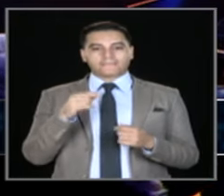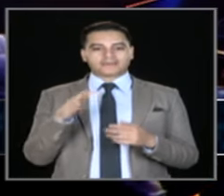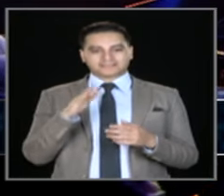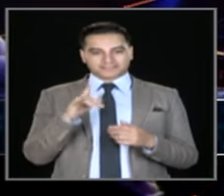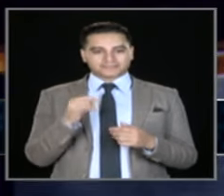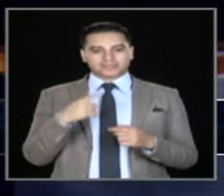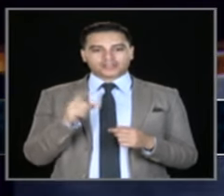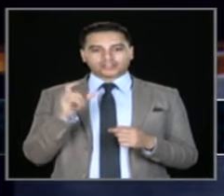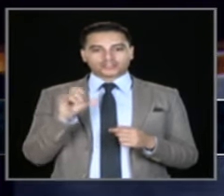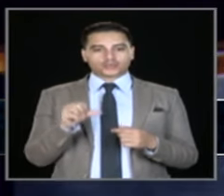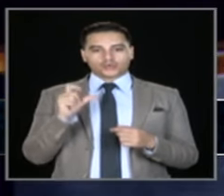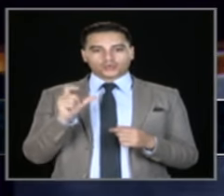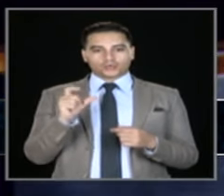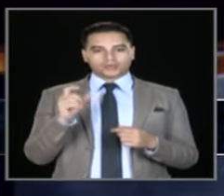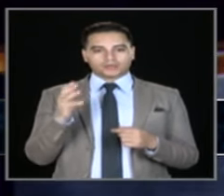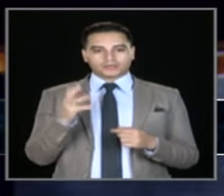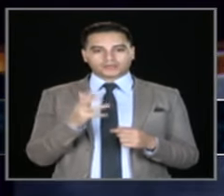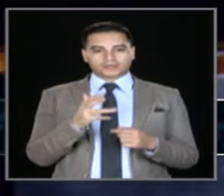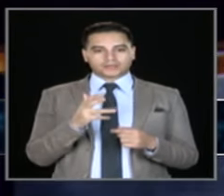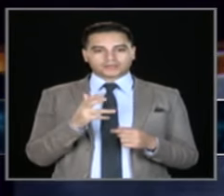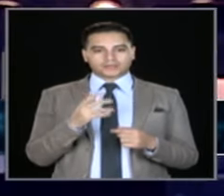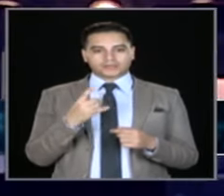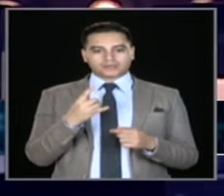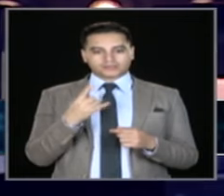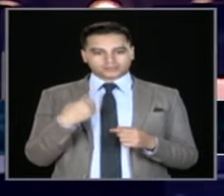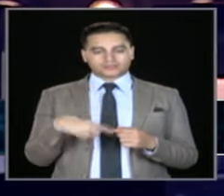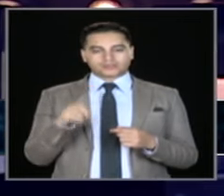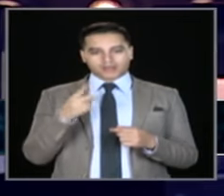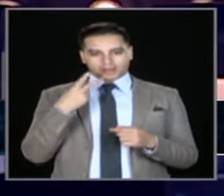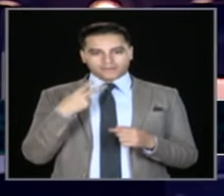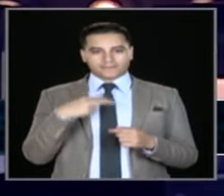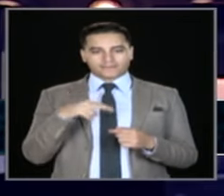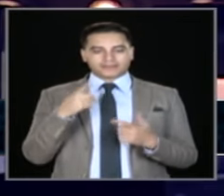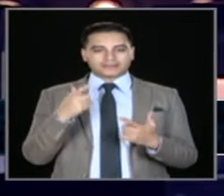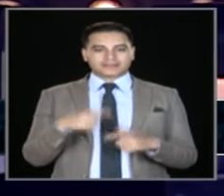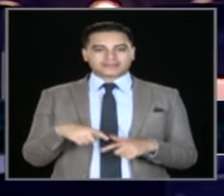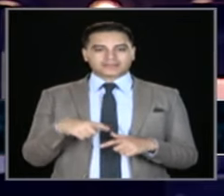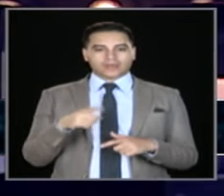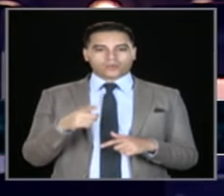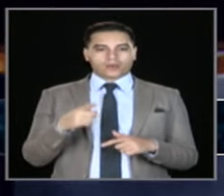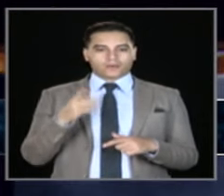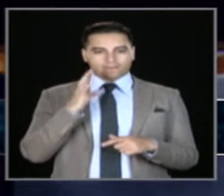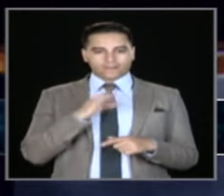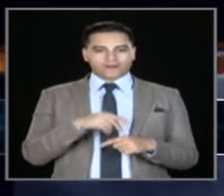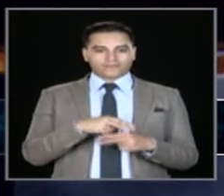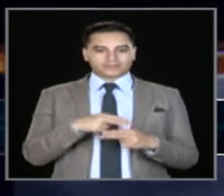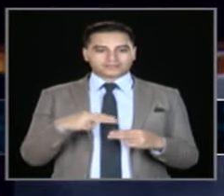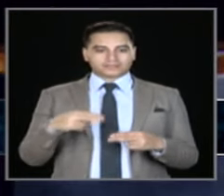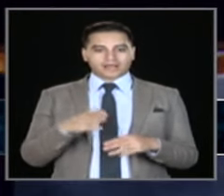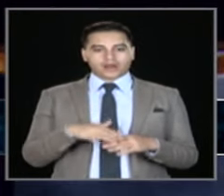لعنصر النيون 10 صح ما هي الدوله اسكندنافيه التي تمتلك اطول خط ساحلي